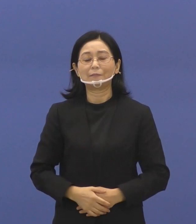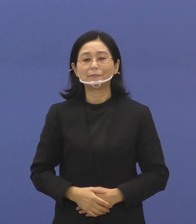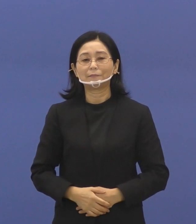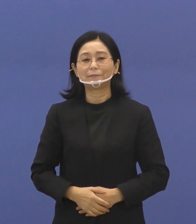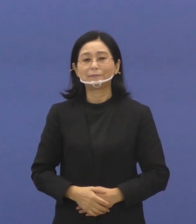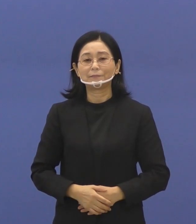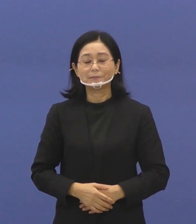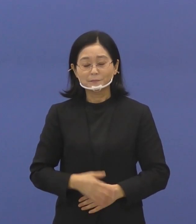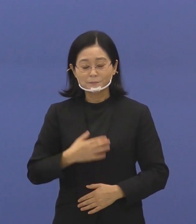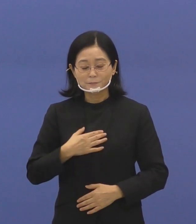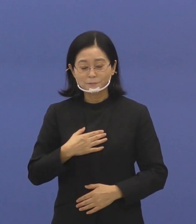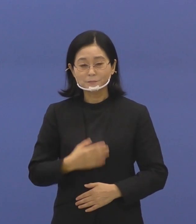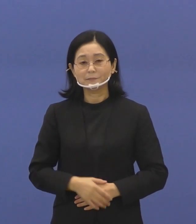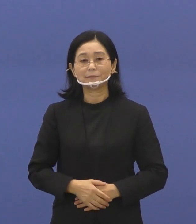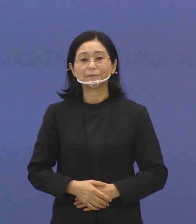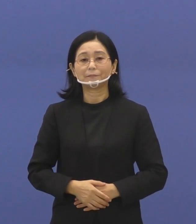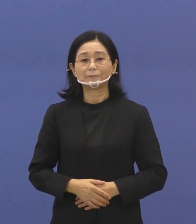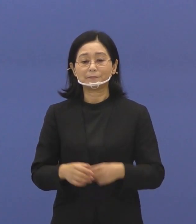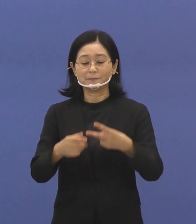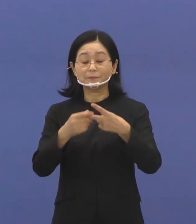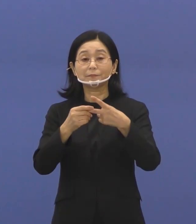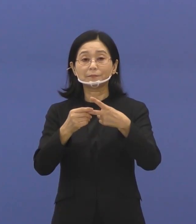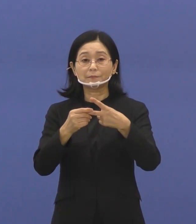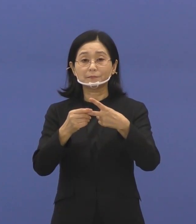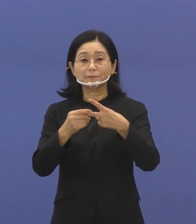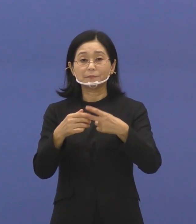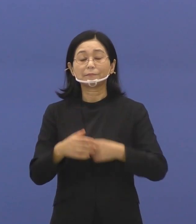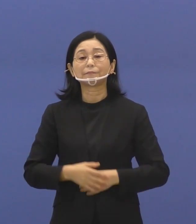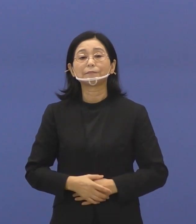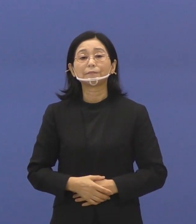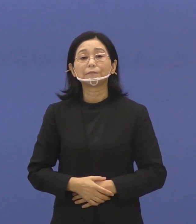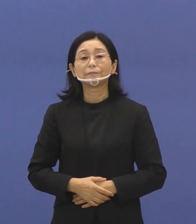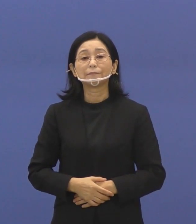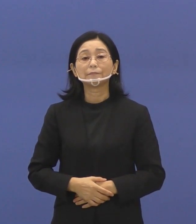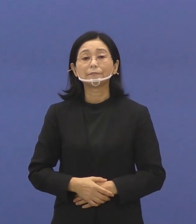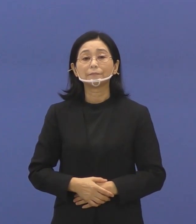ありがとうございます。あと、もう一点なんですけど、